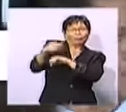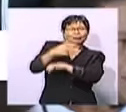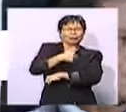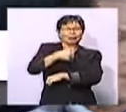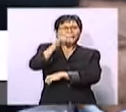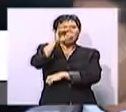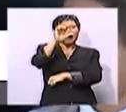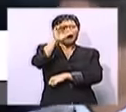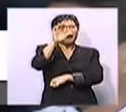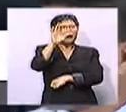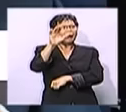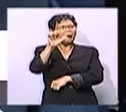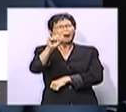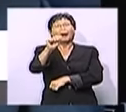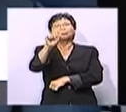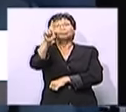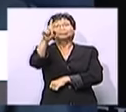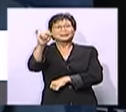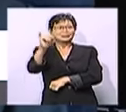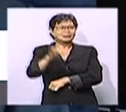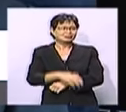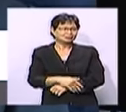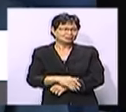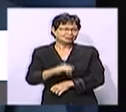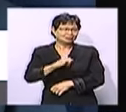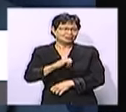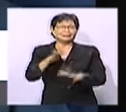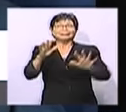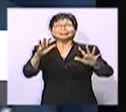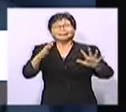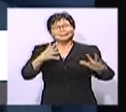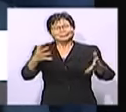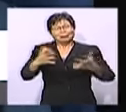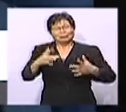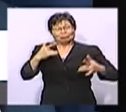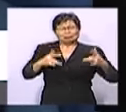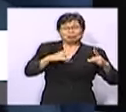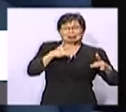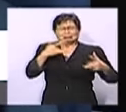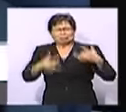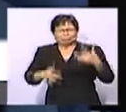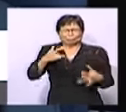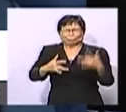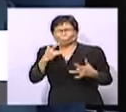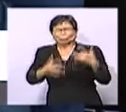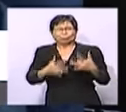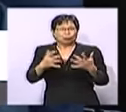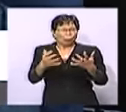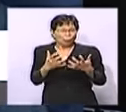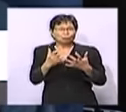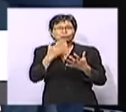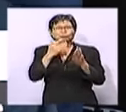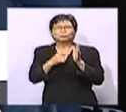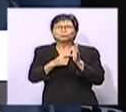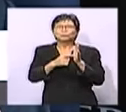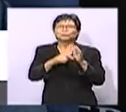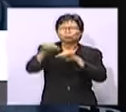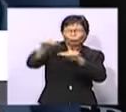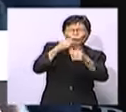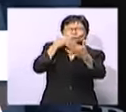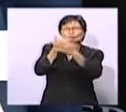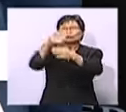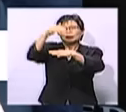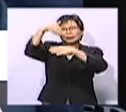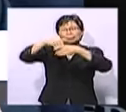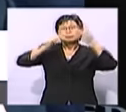Abdi. Saya tak sabar nak masuk dalam ring. I'm feeling very excited. Saya nak put on a good show kat Malaysia sebab